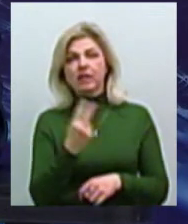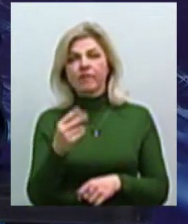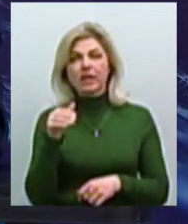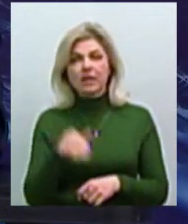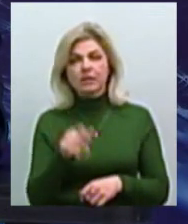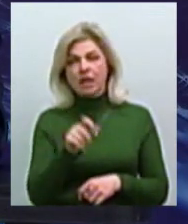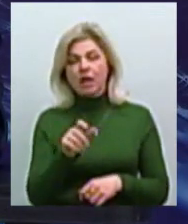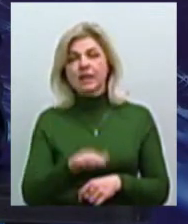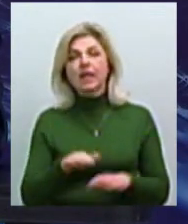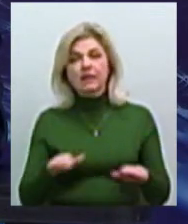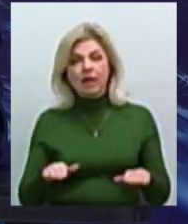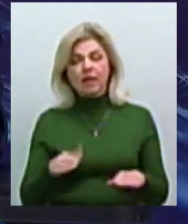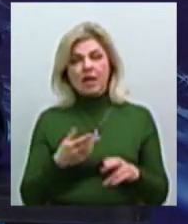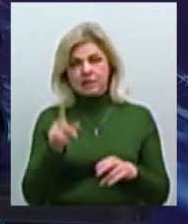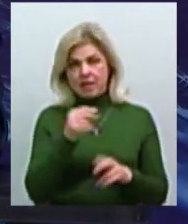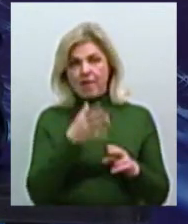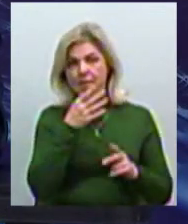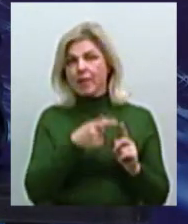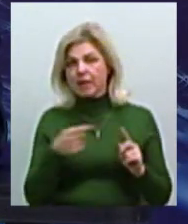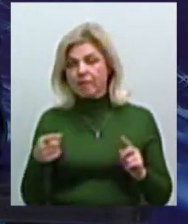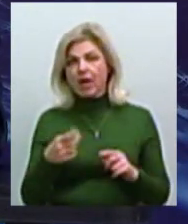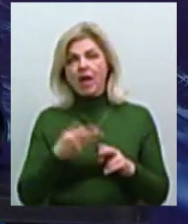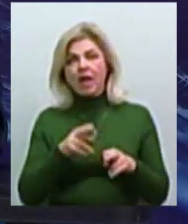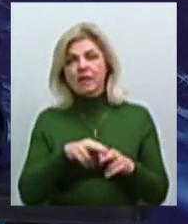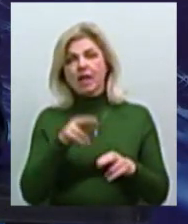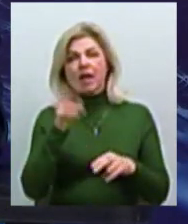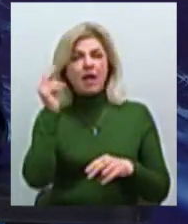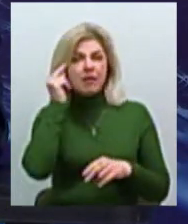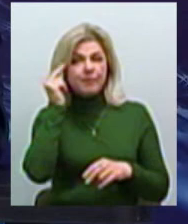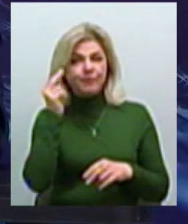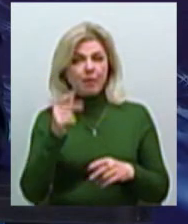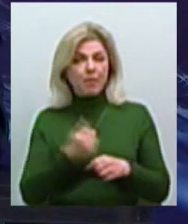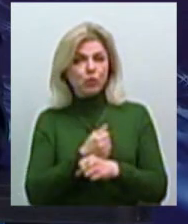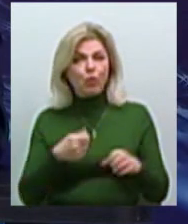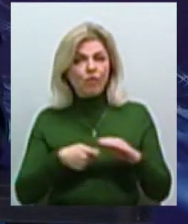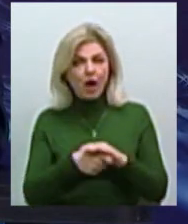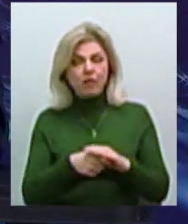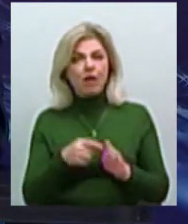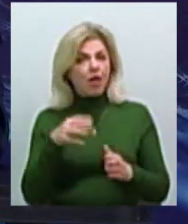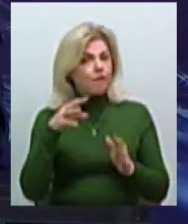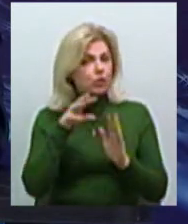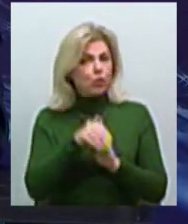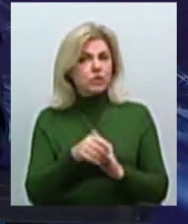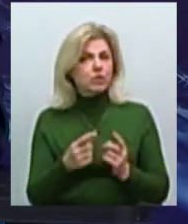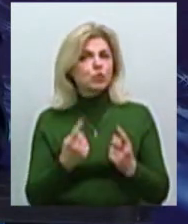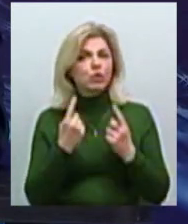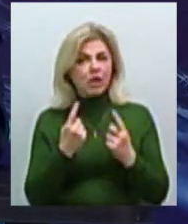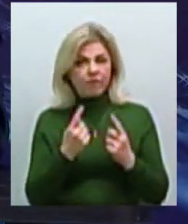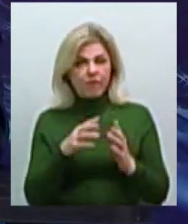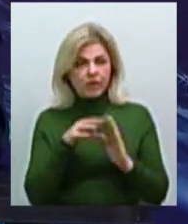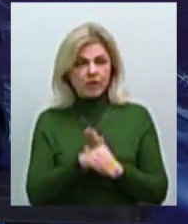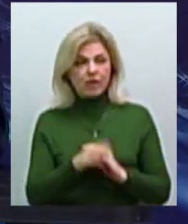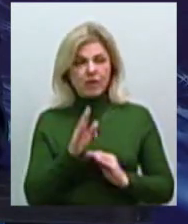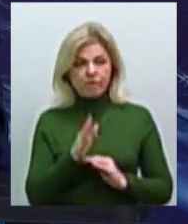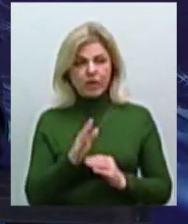було евакуйовано за весь період. Тобто хибне мінування, вони вносять суттєвий вклад в